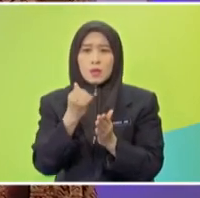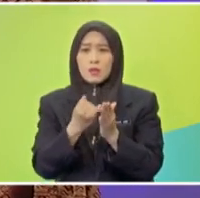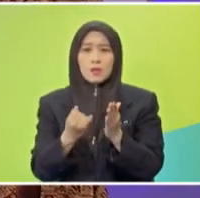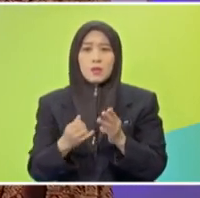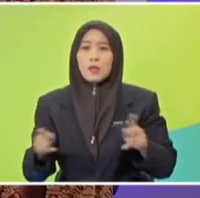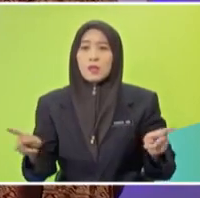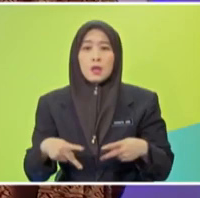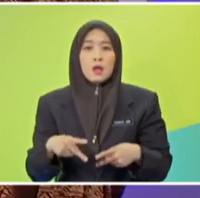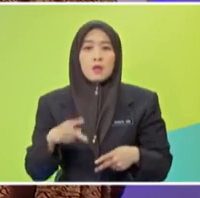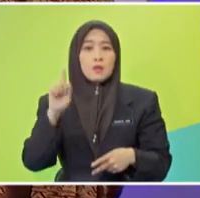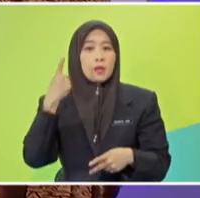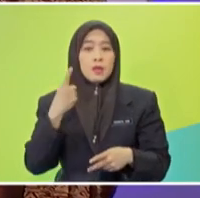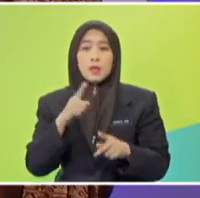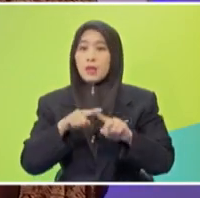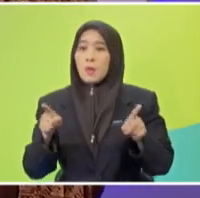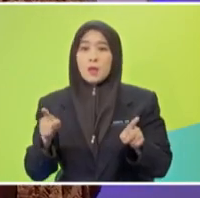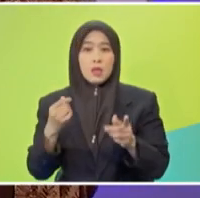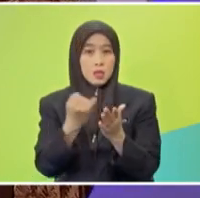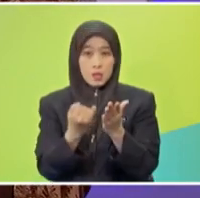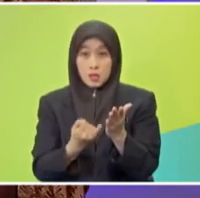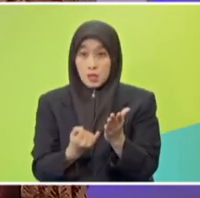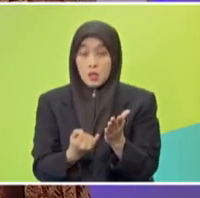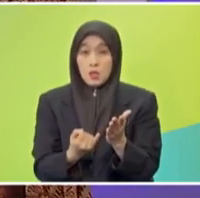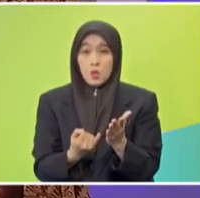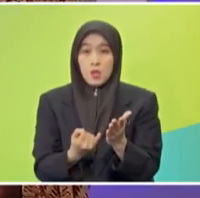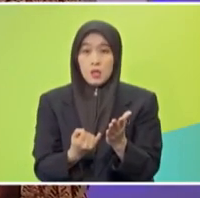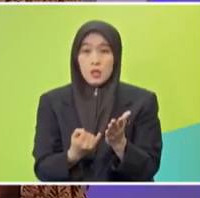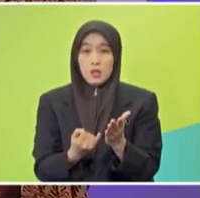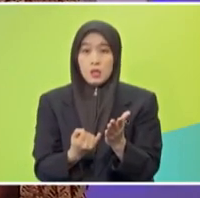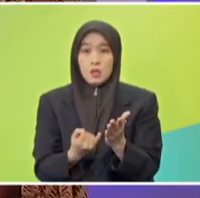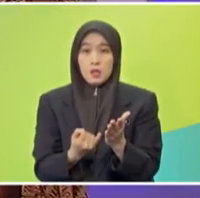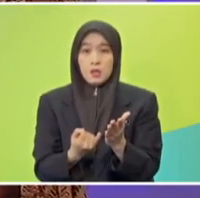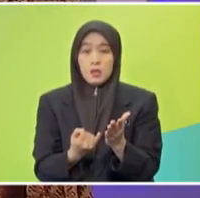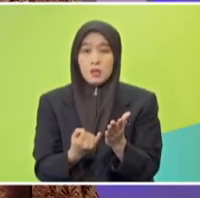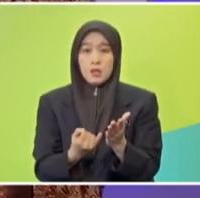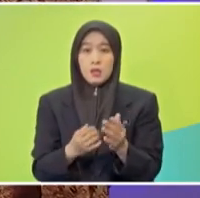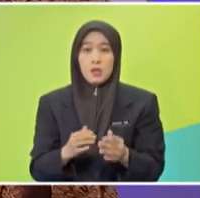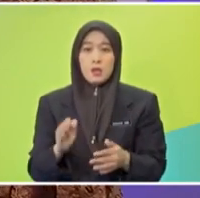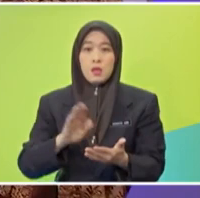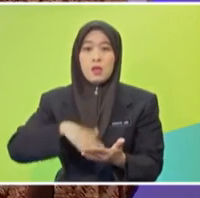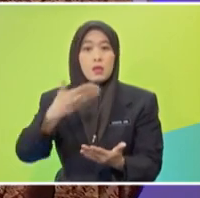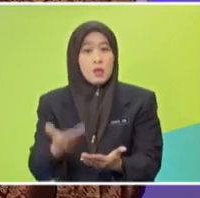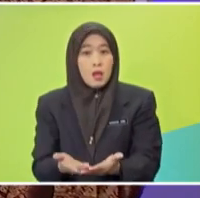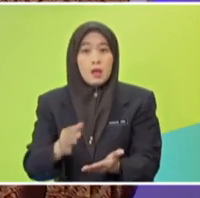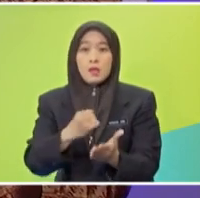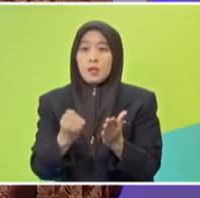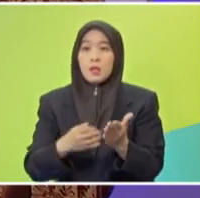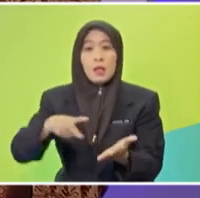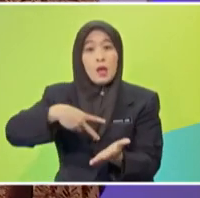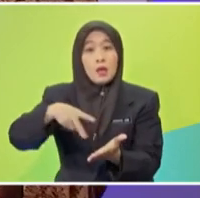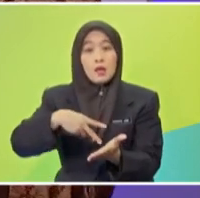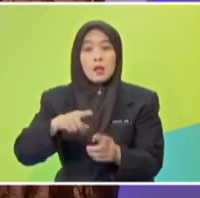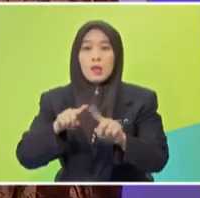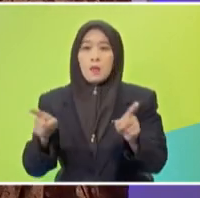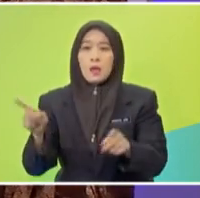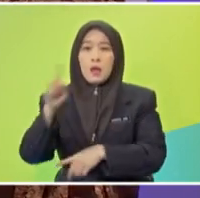banyak seni lukis seni tari seni apa seni dan sebagainya tapi hari ini kita fokus pada seni